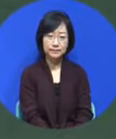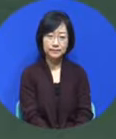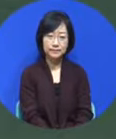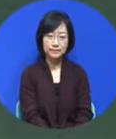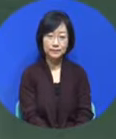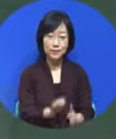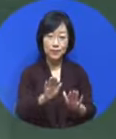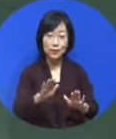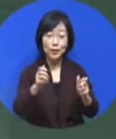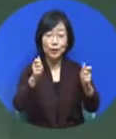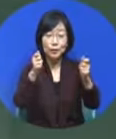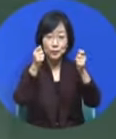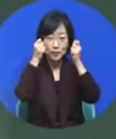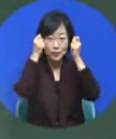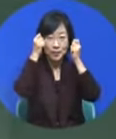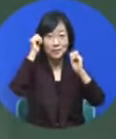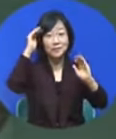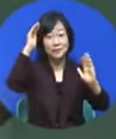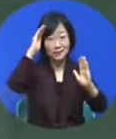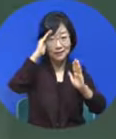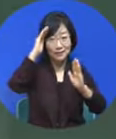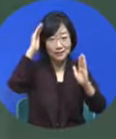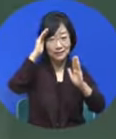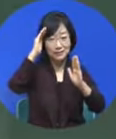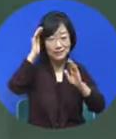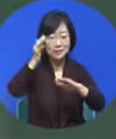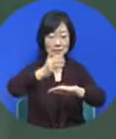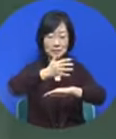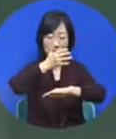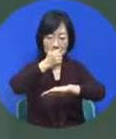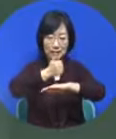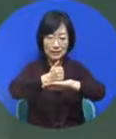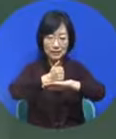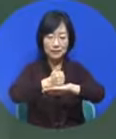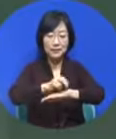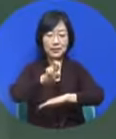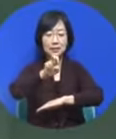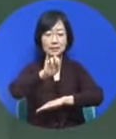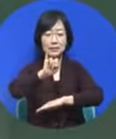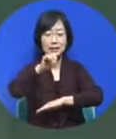우리 졸업생들은 마지막 미션을 가지고 가야